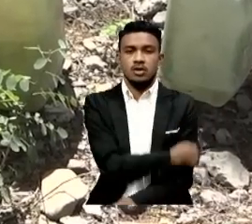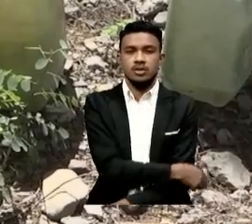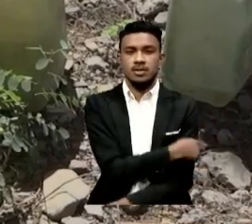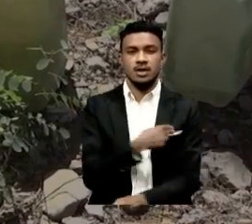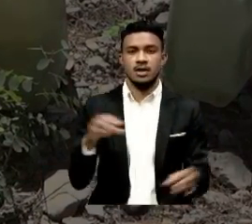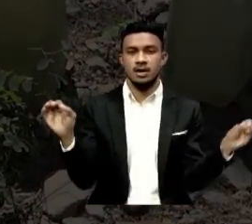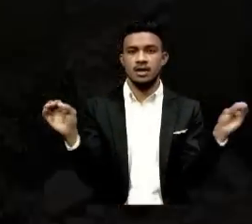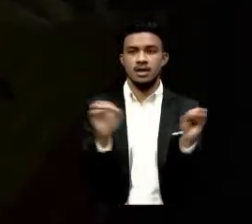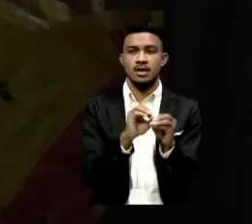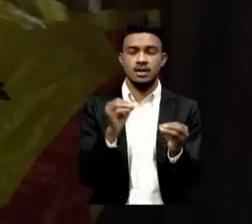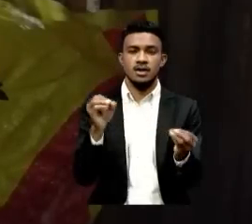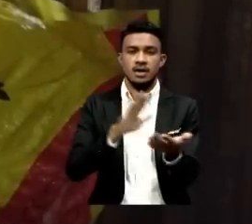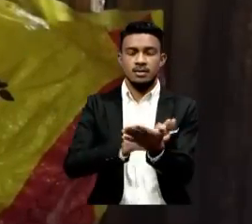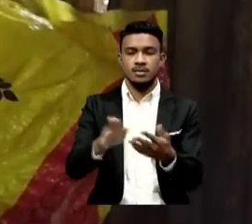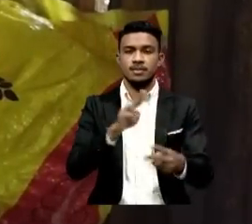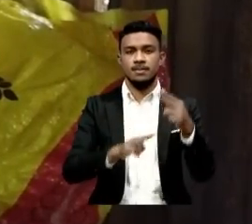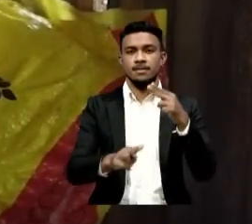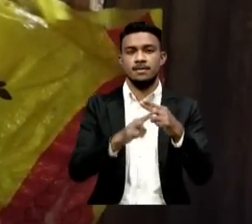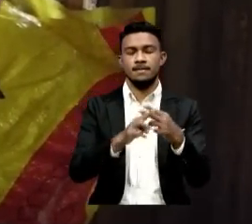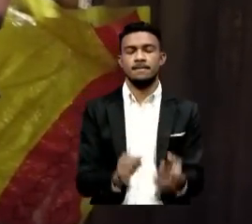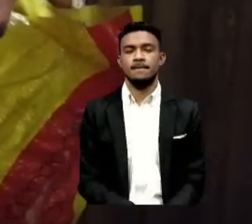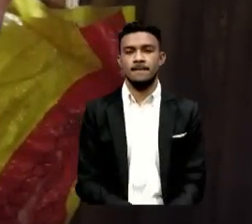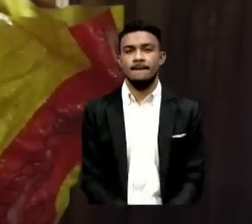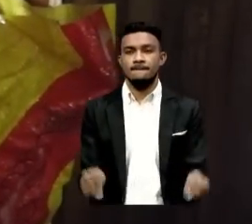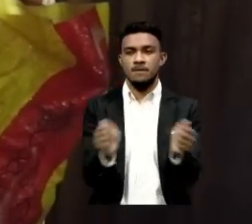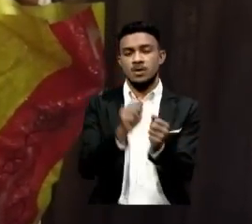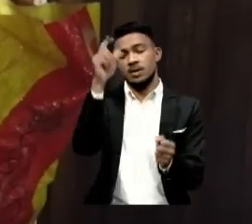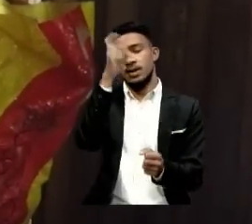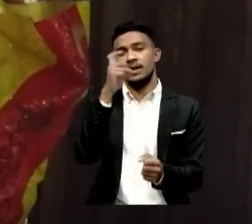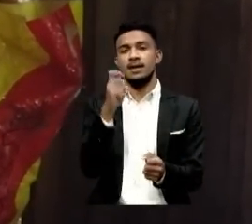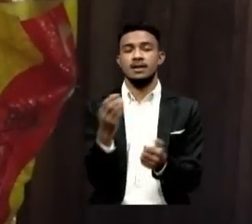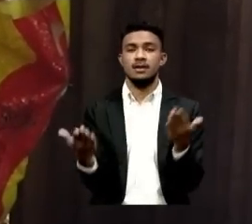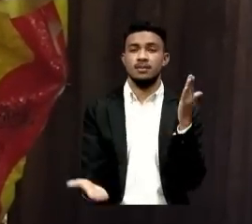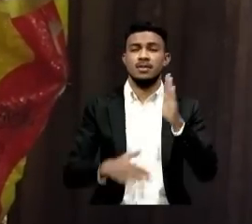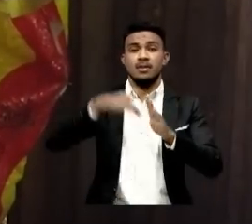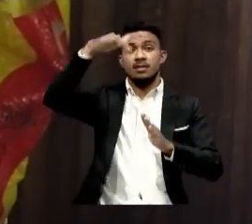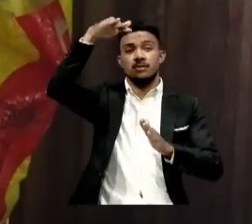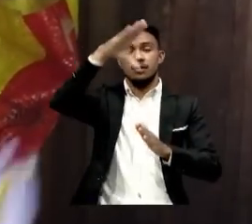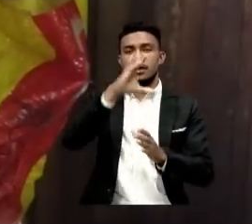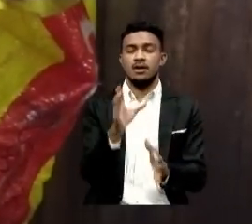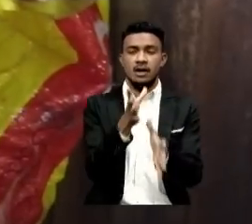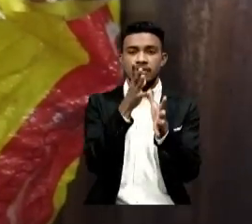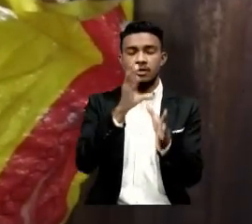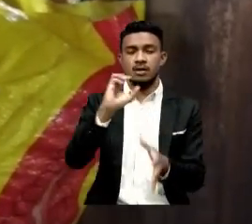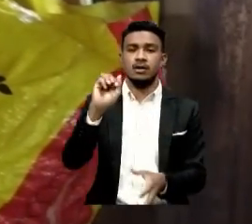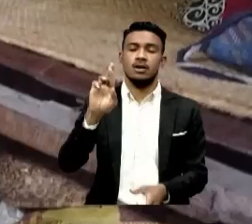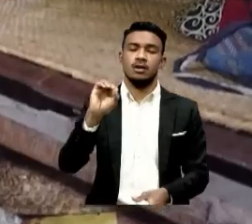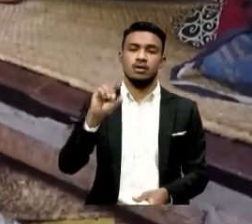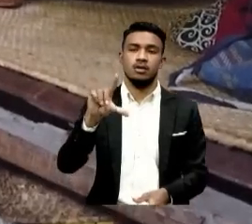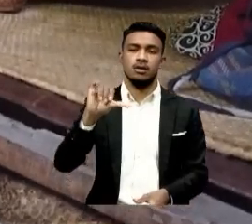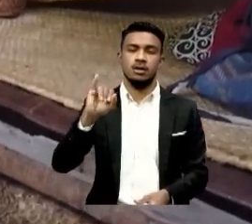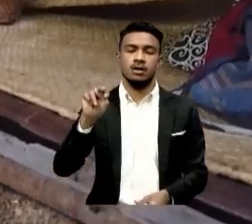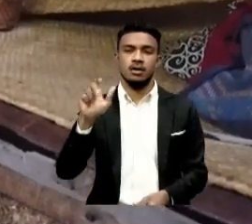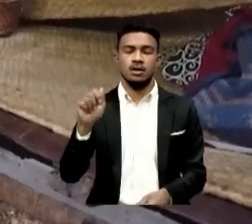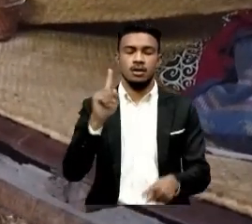fasilidade sanitaria. Ho idadi nebe avansada ona avo Carolina labele halau servisu